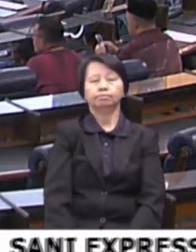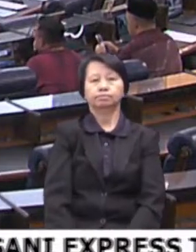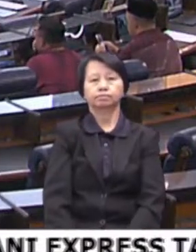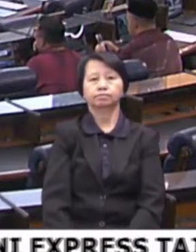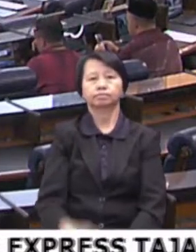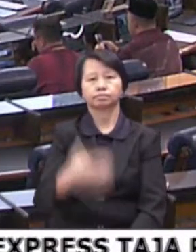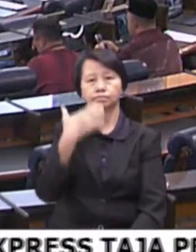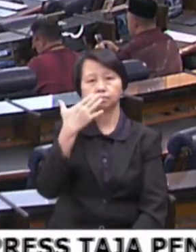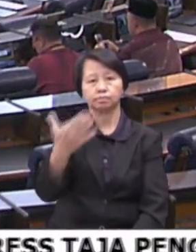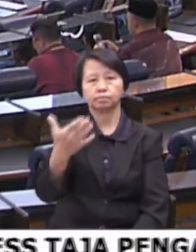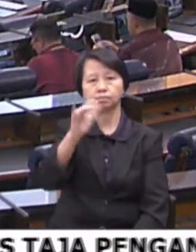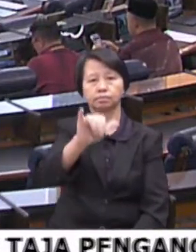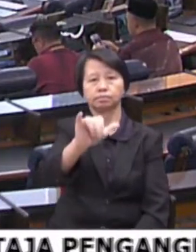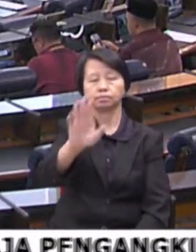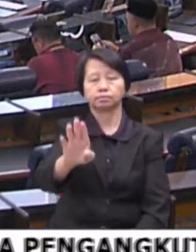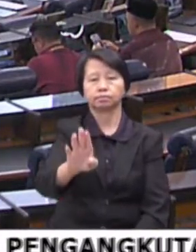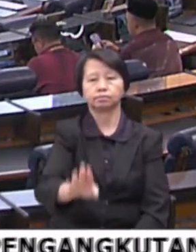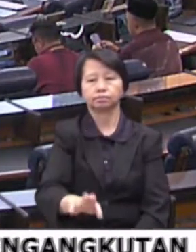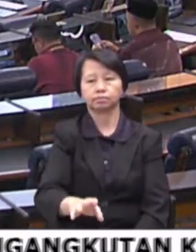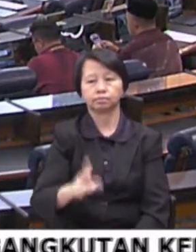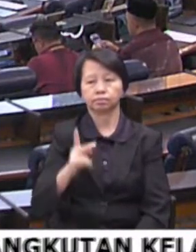terima kasih